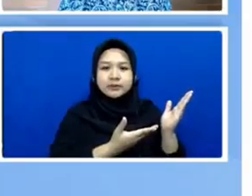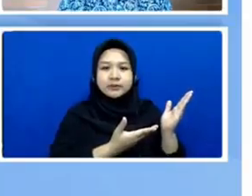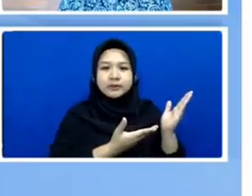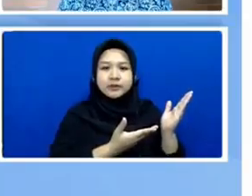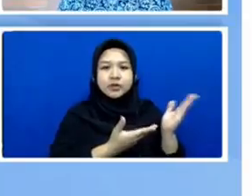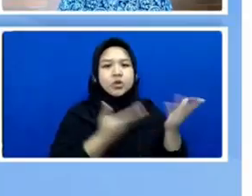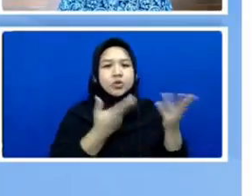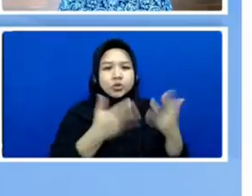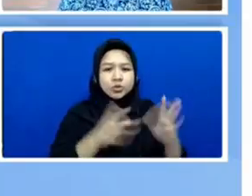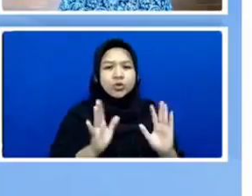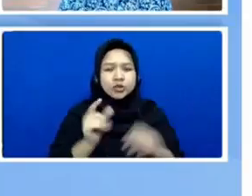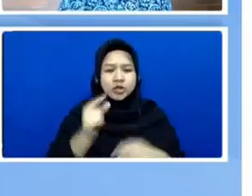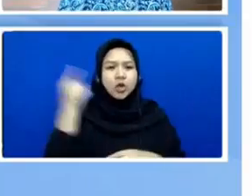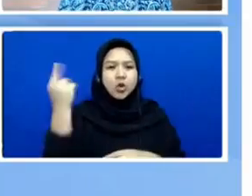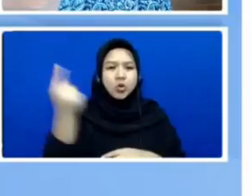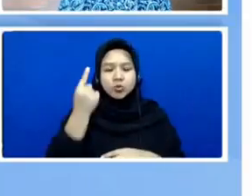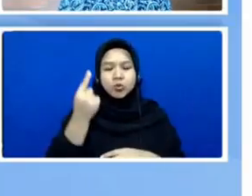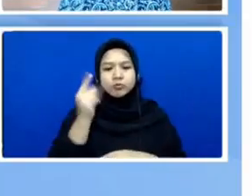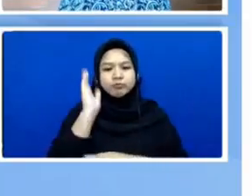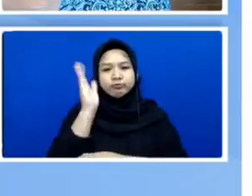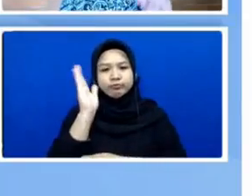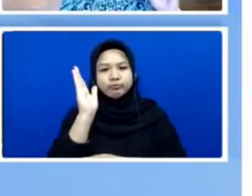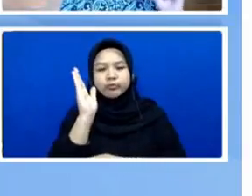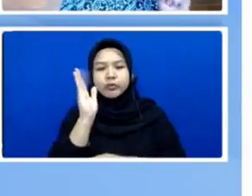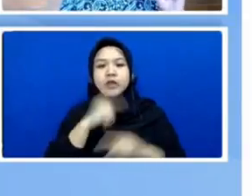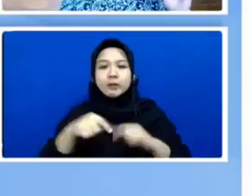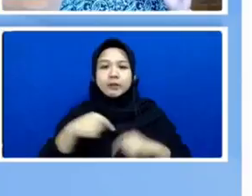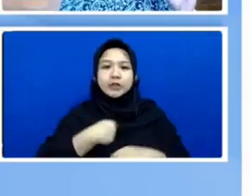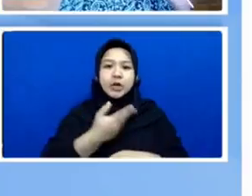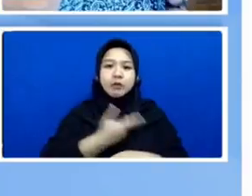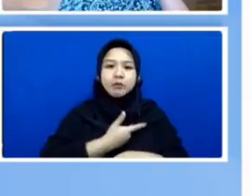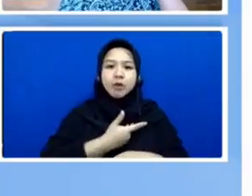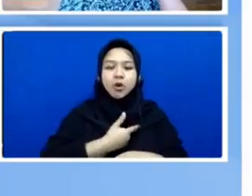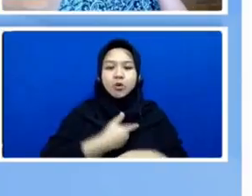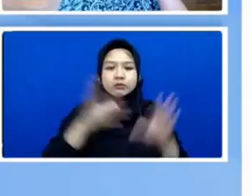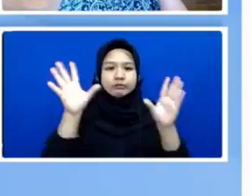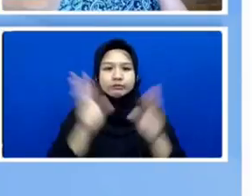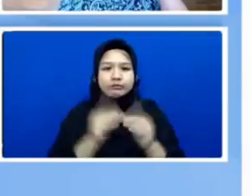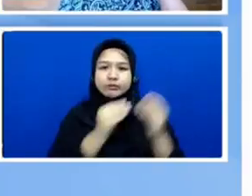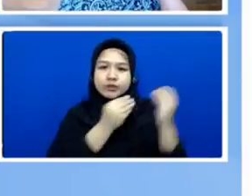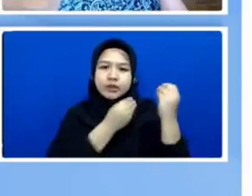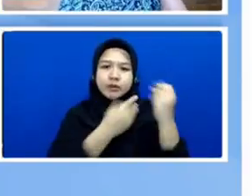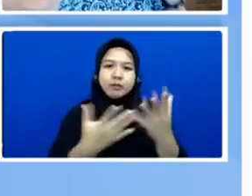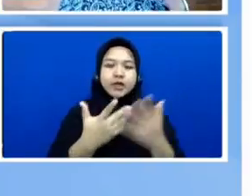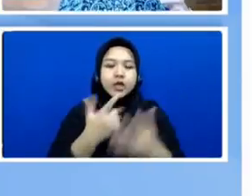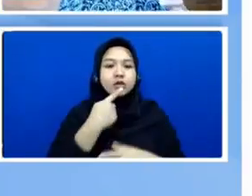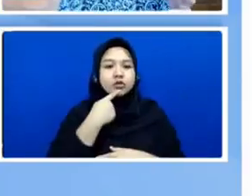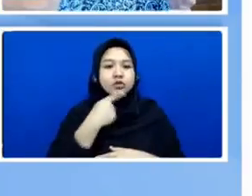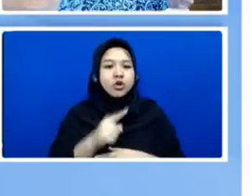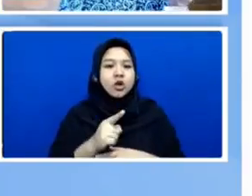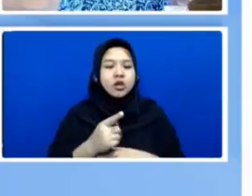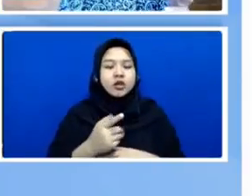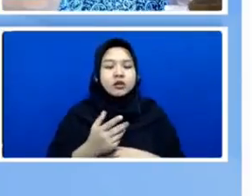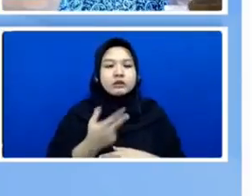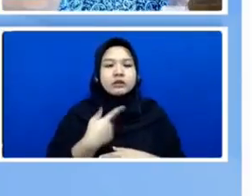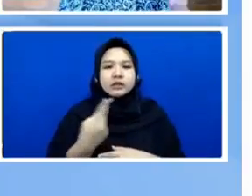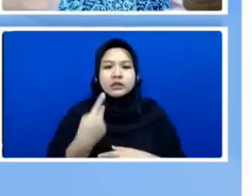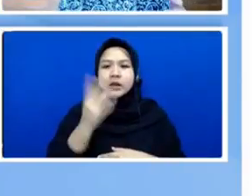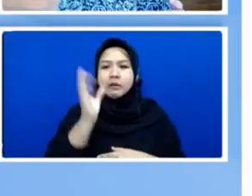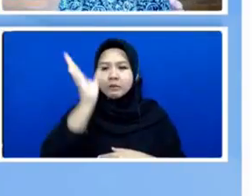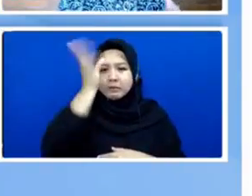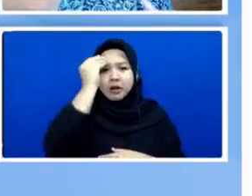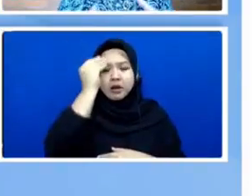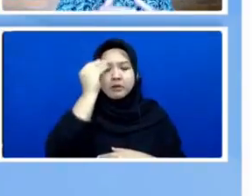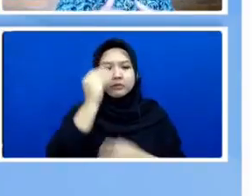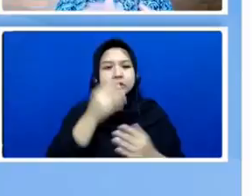udah sangat umum dibicarakan, tetapi saya cuma mau memberi highlight aja mengenai bagaimana kita memahami